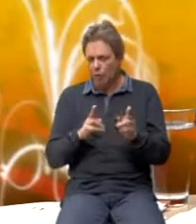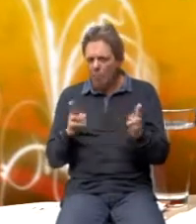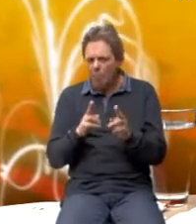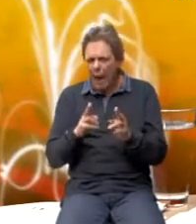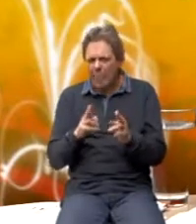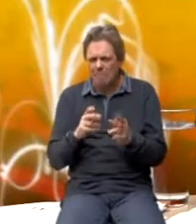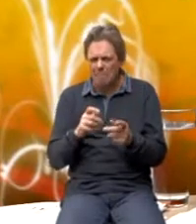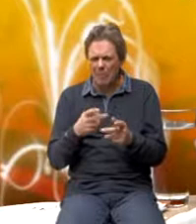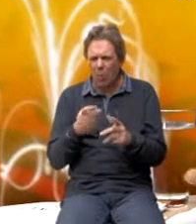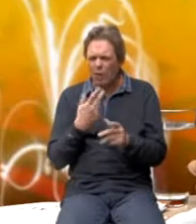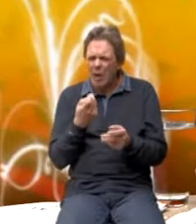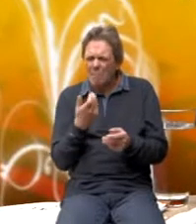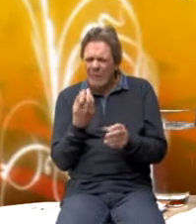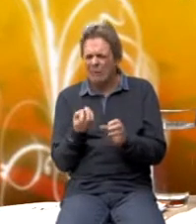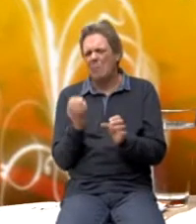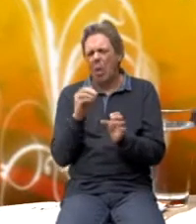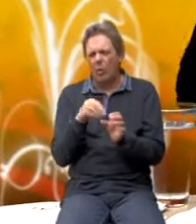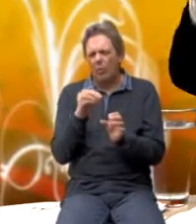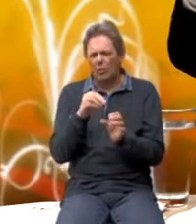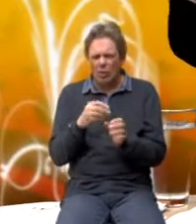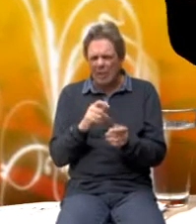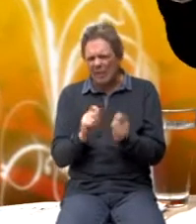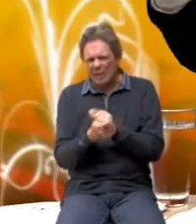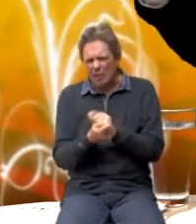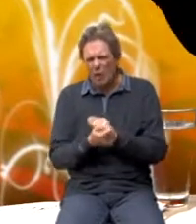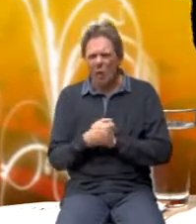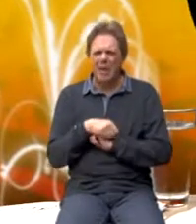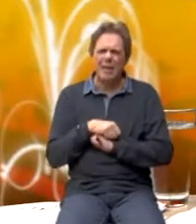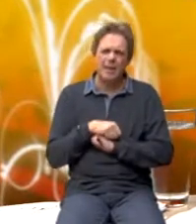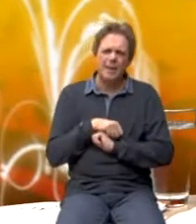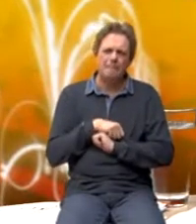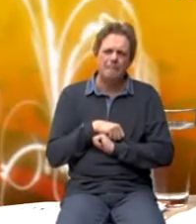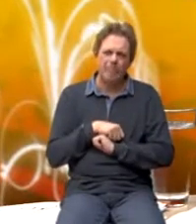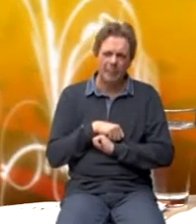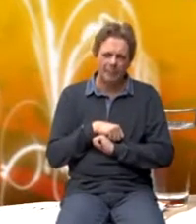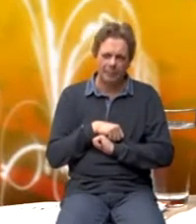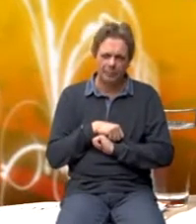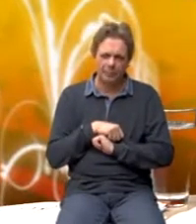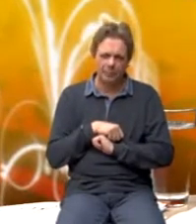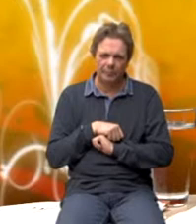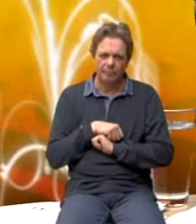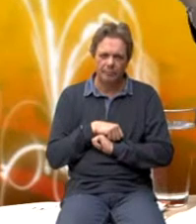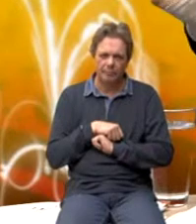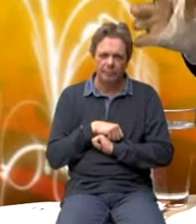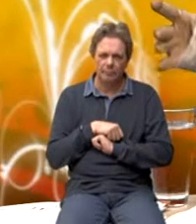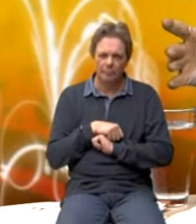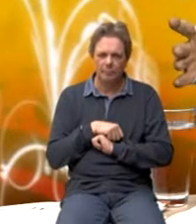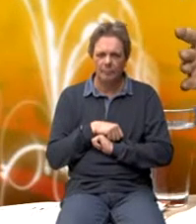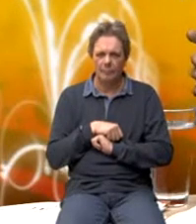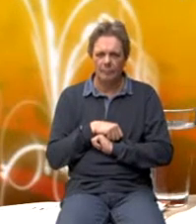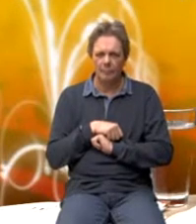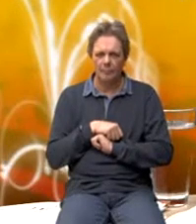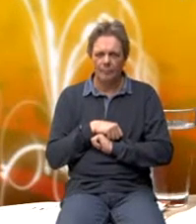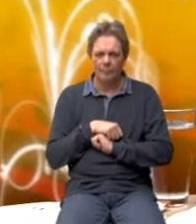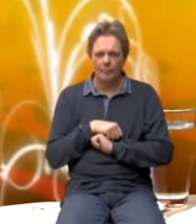nešto dodavati, ne dodavati, ima samo malo gnojiva iza štale. Nema samo organsko